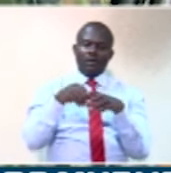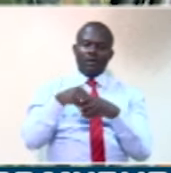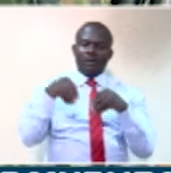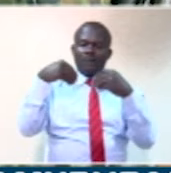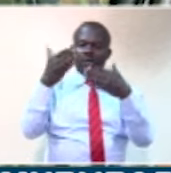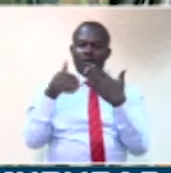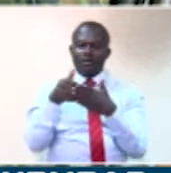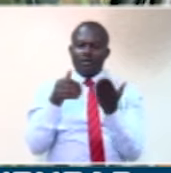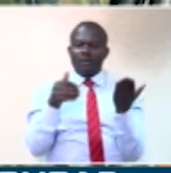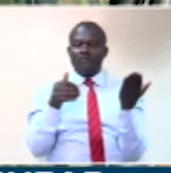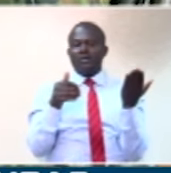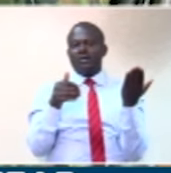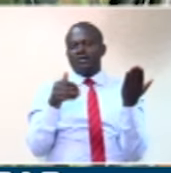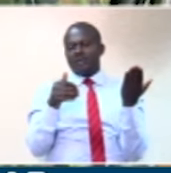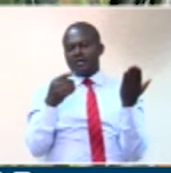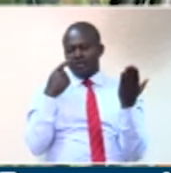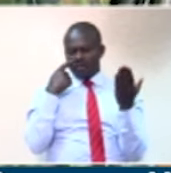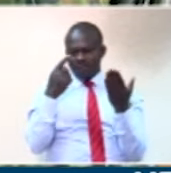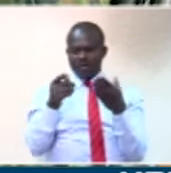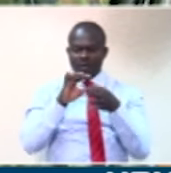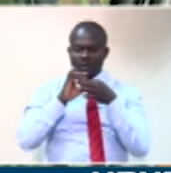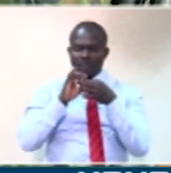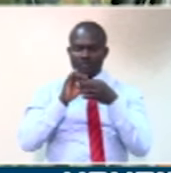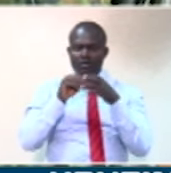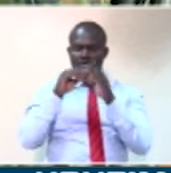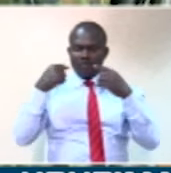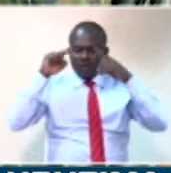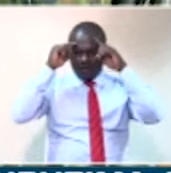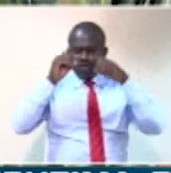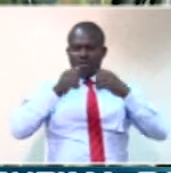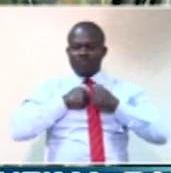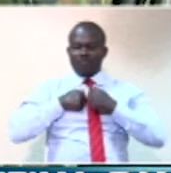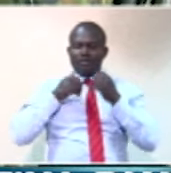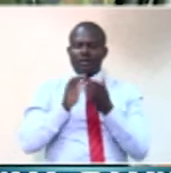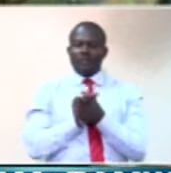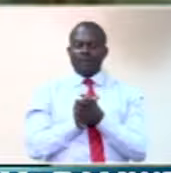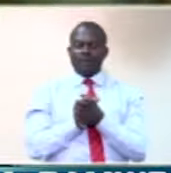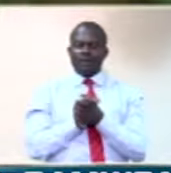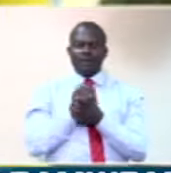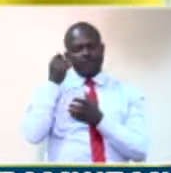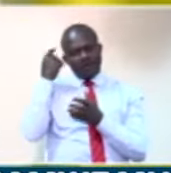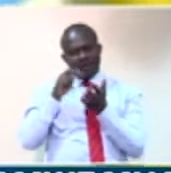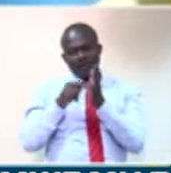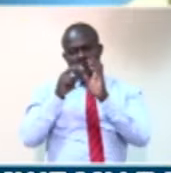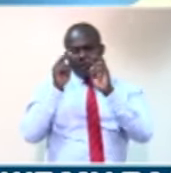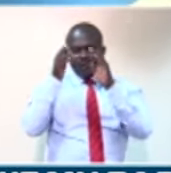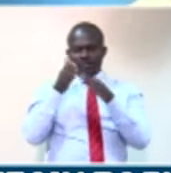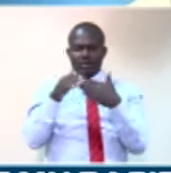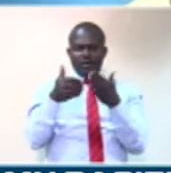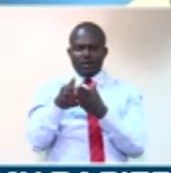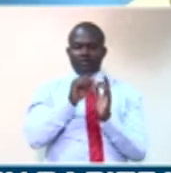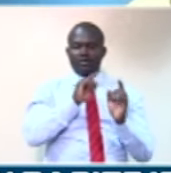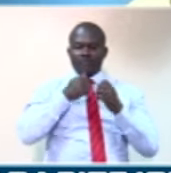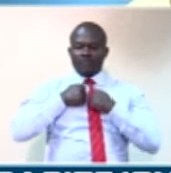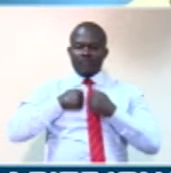itangwa na iyo tuyibona ku bufatanye na University y'u Rwanda. Mudufashe kubyumva neza, bivuze ngo umuntu wese mu gisirikare